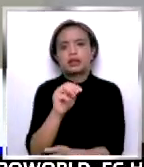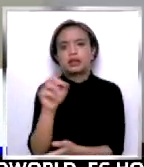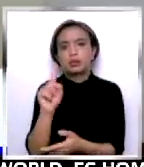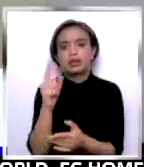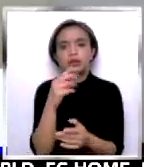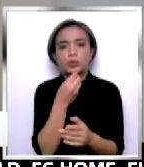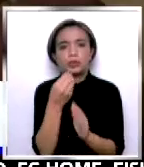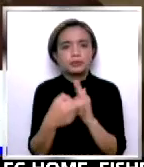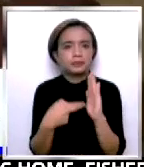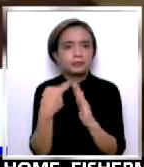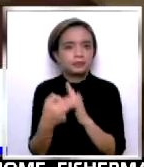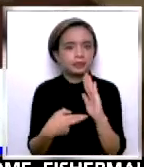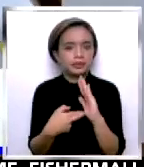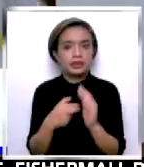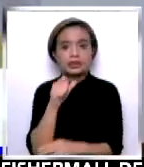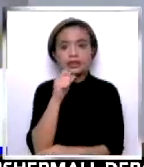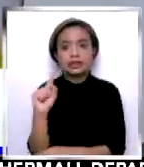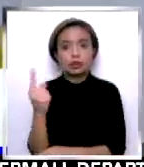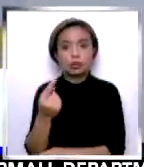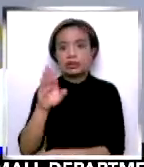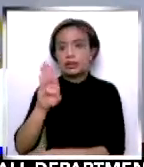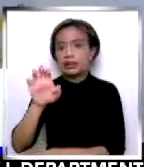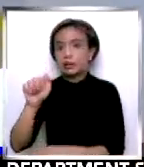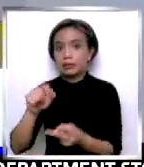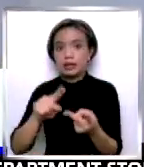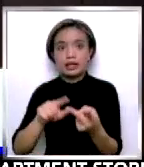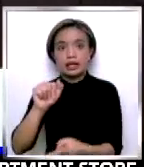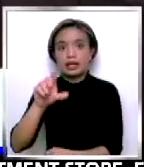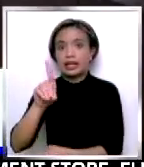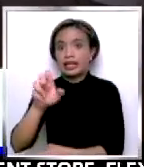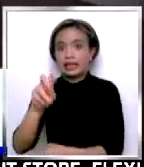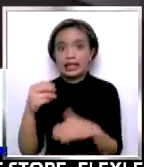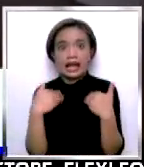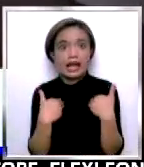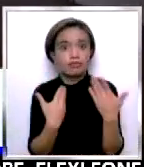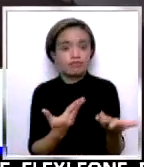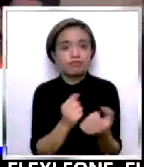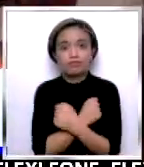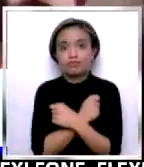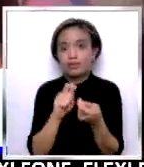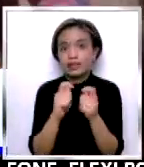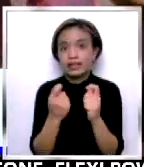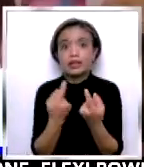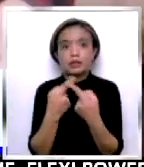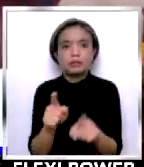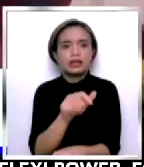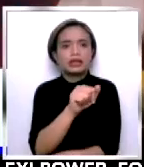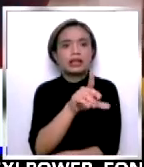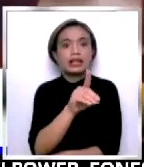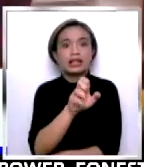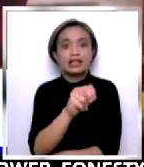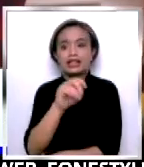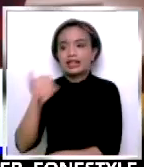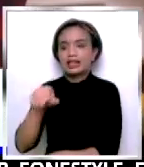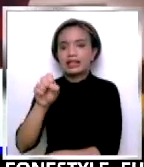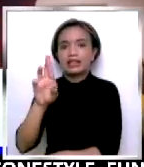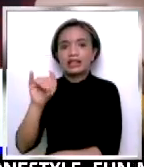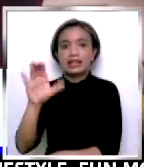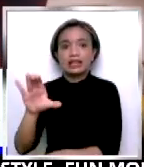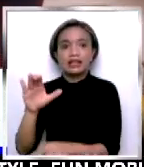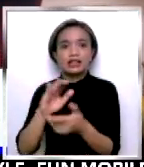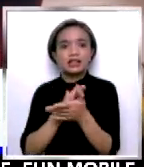PH. Hindi lang si Bea at Alden ang may chemistry, kundi si Alden at Jerry Gonzalez na gumaganap bilang